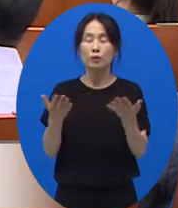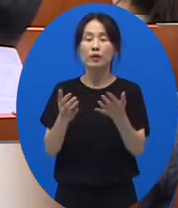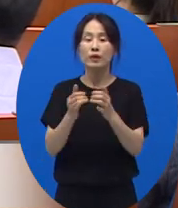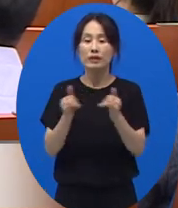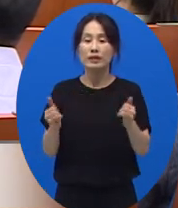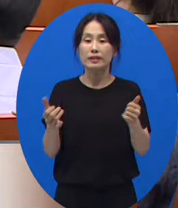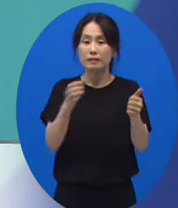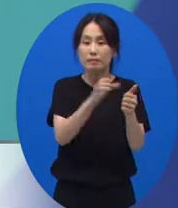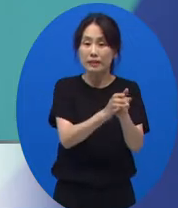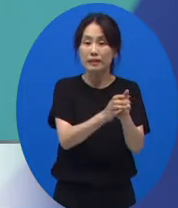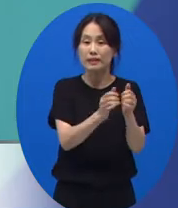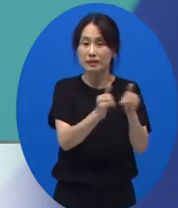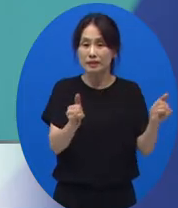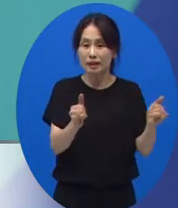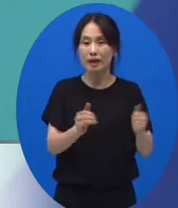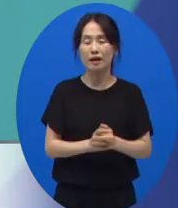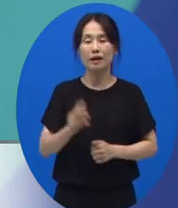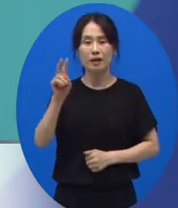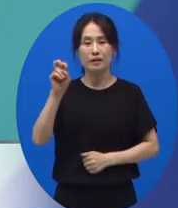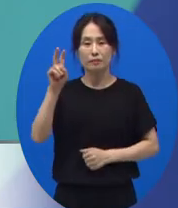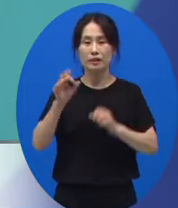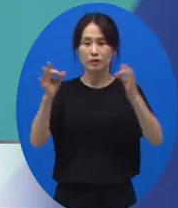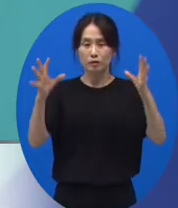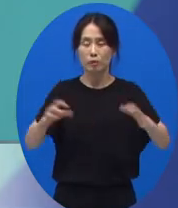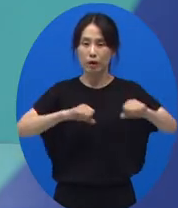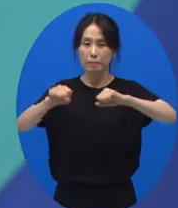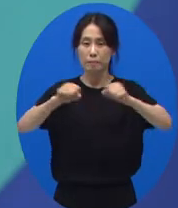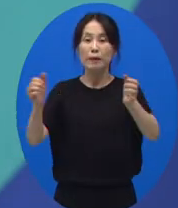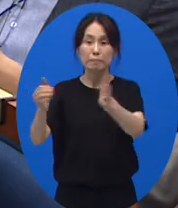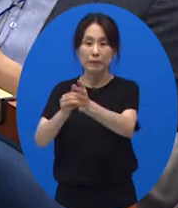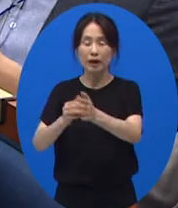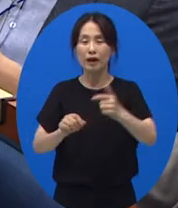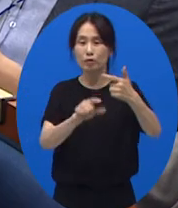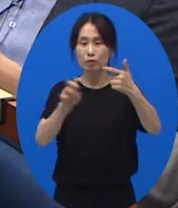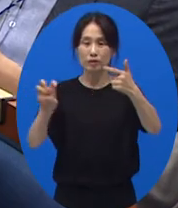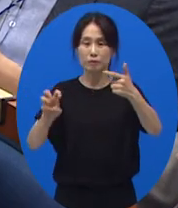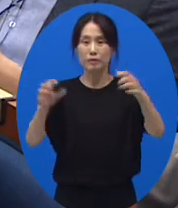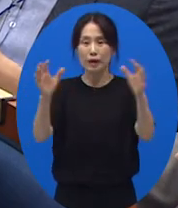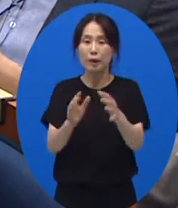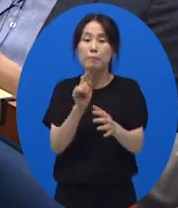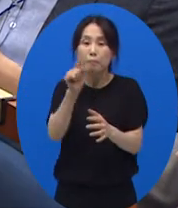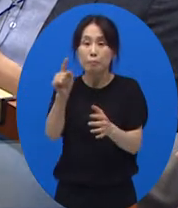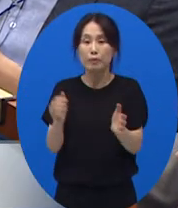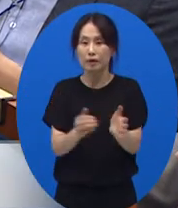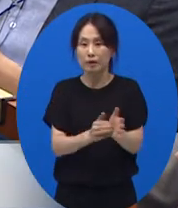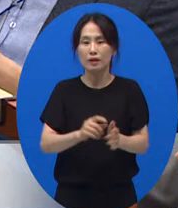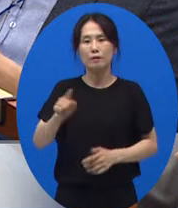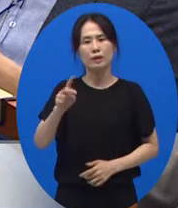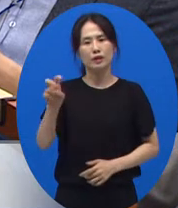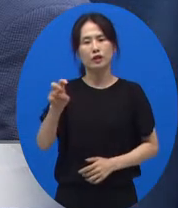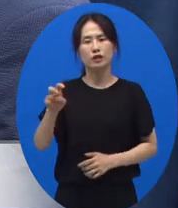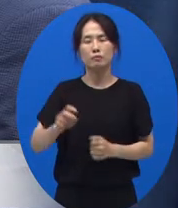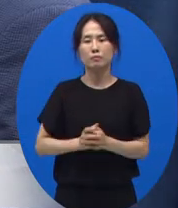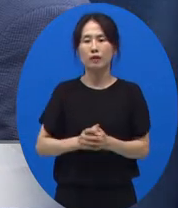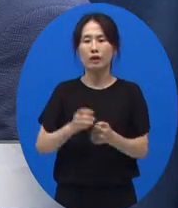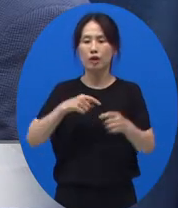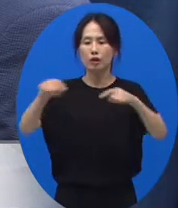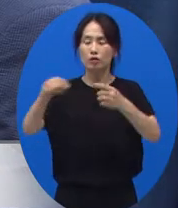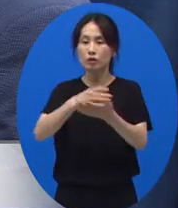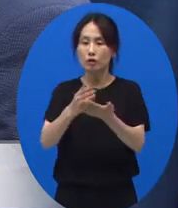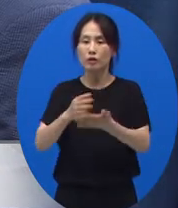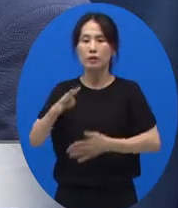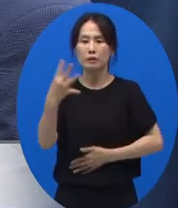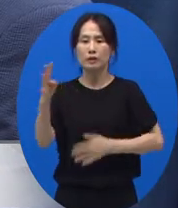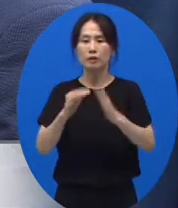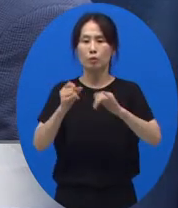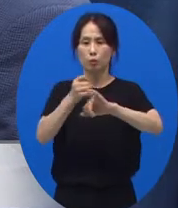경기도지사직 인수위원회가 20일간의 활동을 마무리했습니다. 30일 종합보고회를 열어 120대 정책과제, 404개 공약을